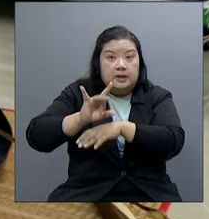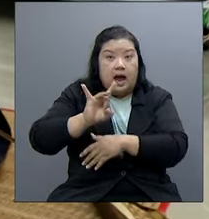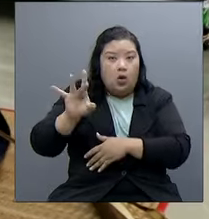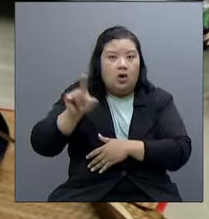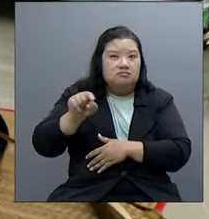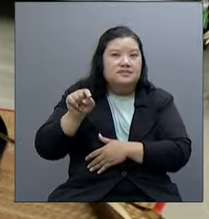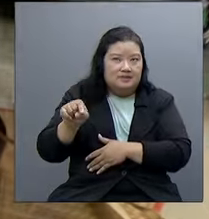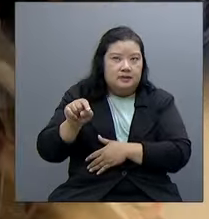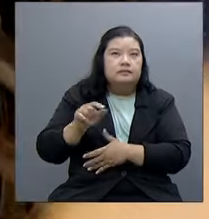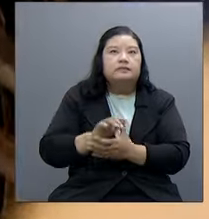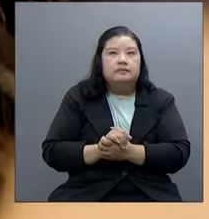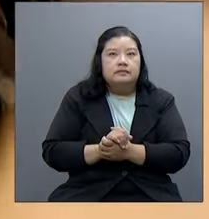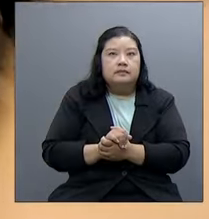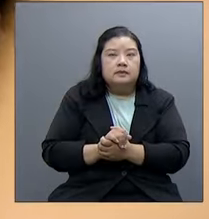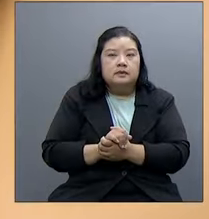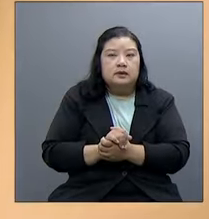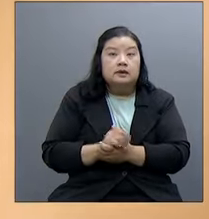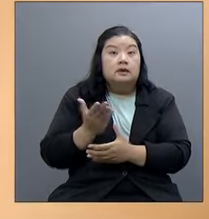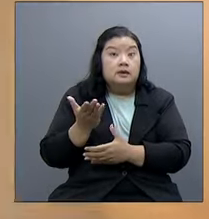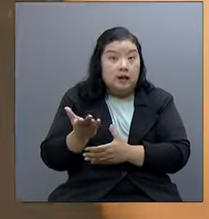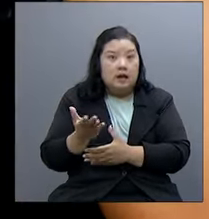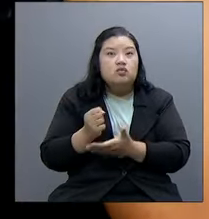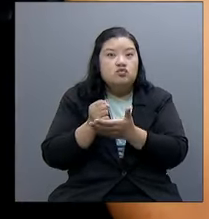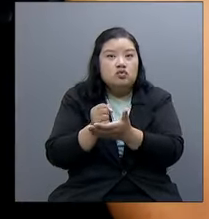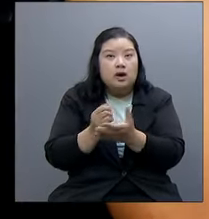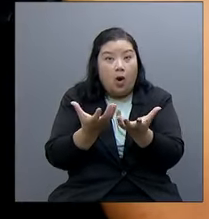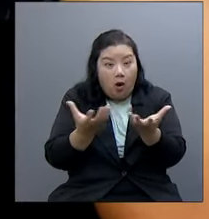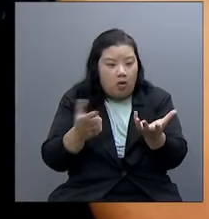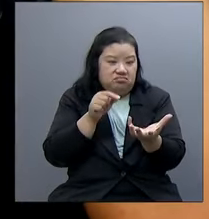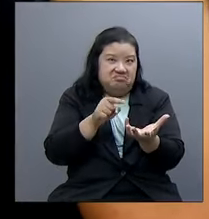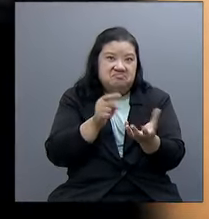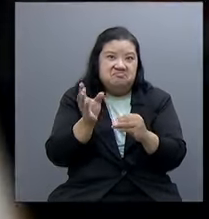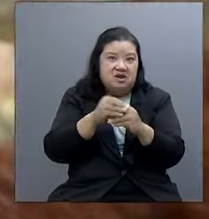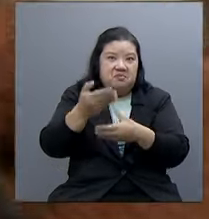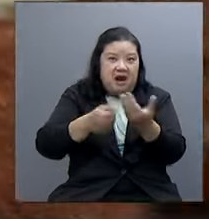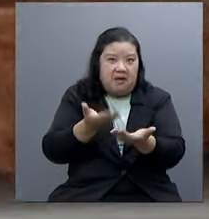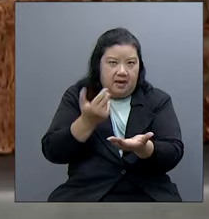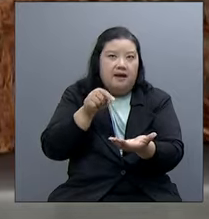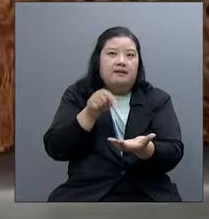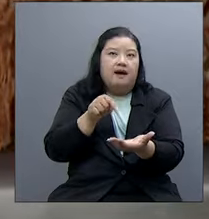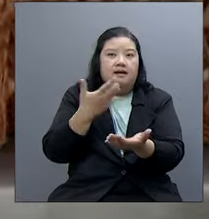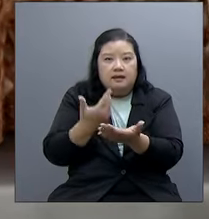เป็การลดตนทูนการผลิ แล้วก็เพิ่มมูลค่าวสนค้า สร้างรายได้ให้แ่ชุมชนค่ะ